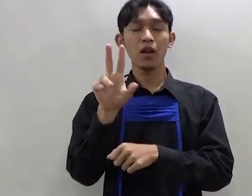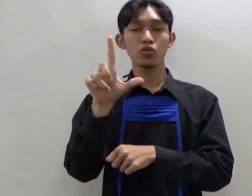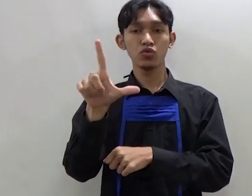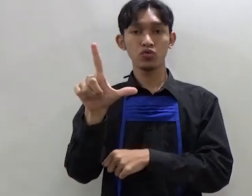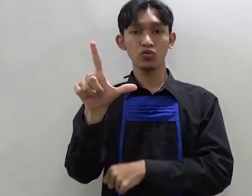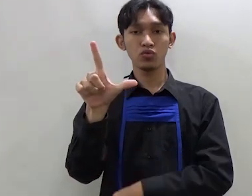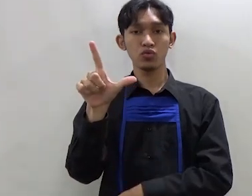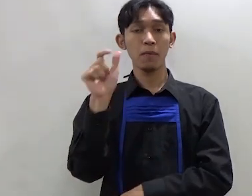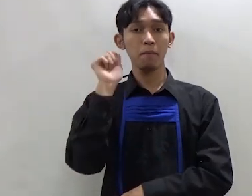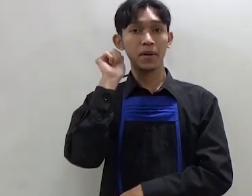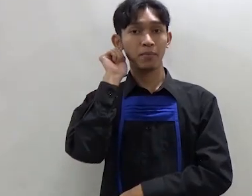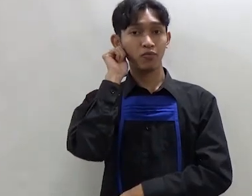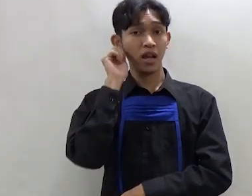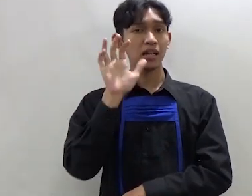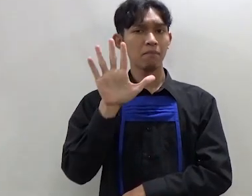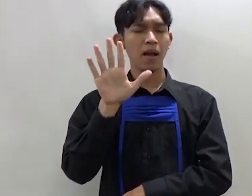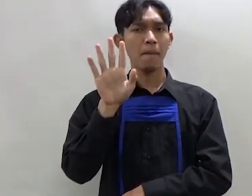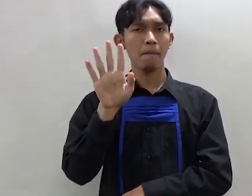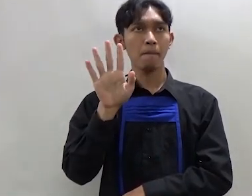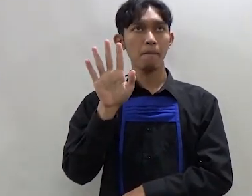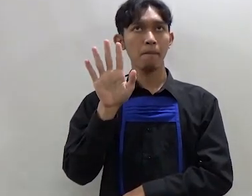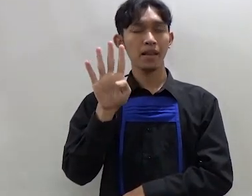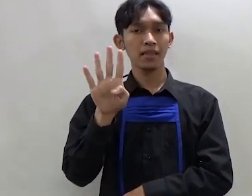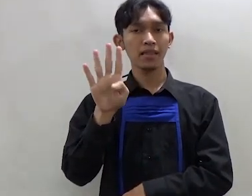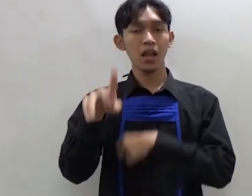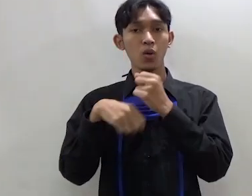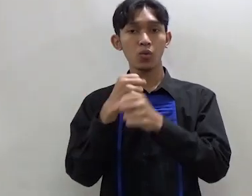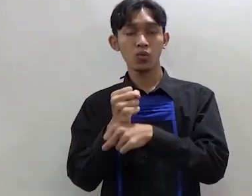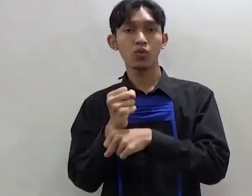positif yang sembuh adalah 76 tahun.